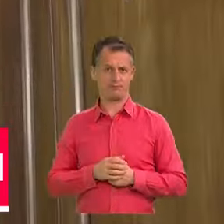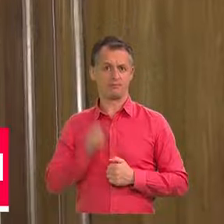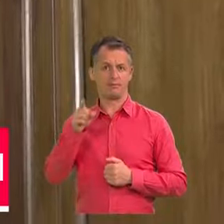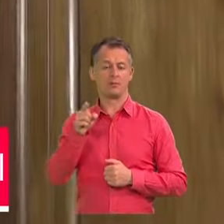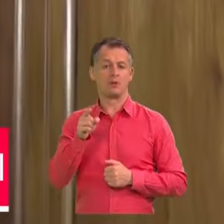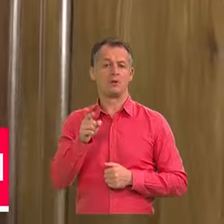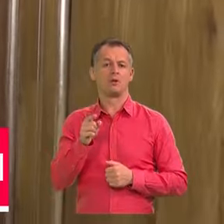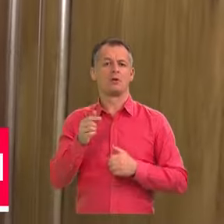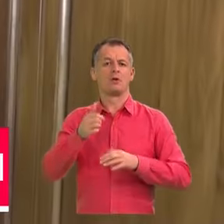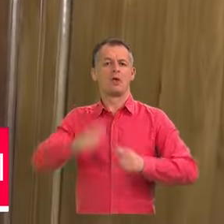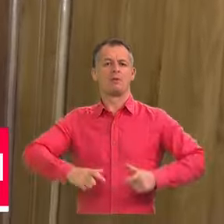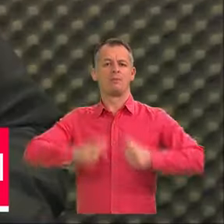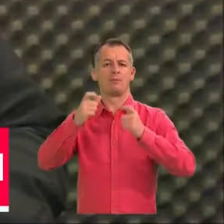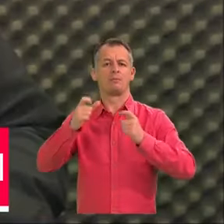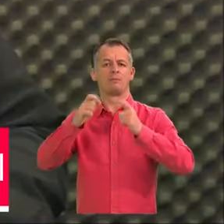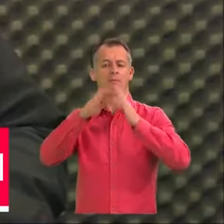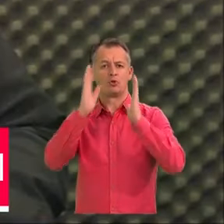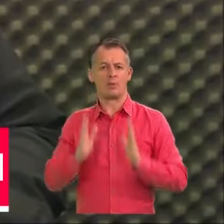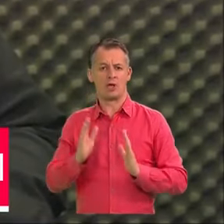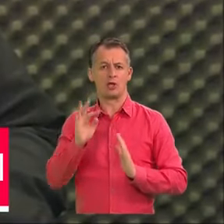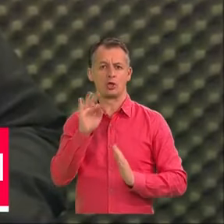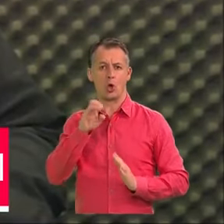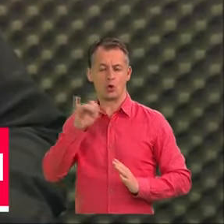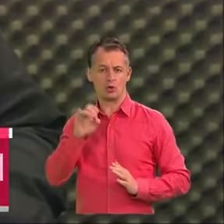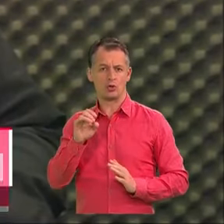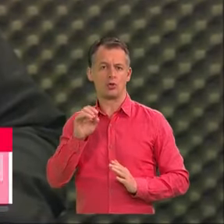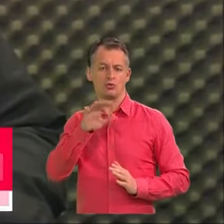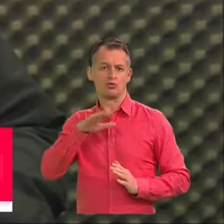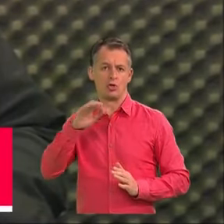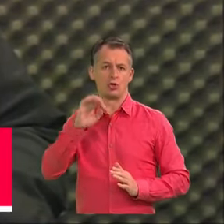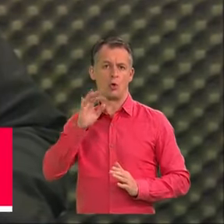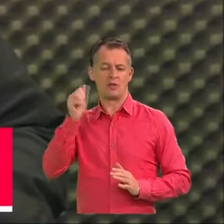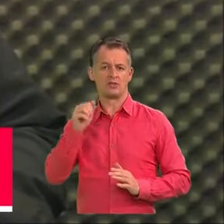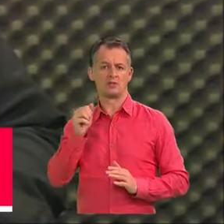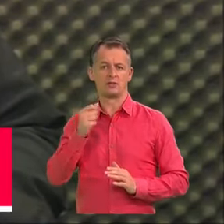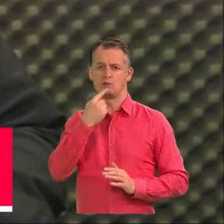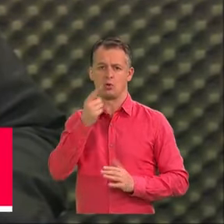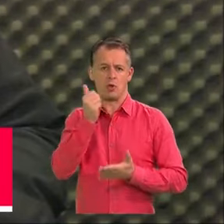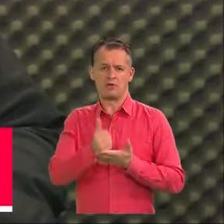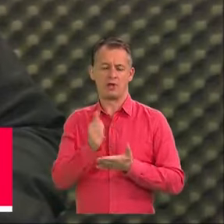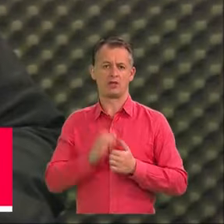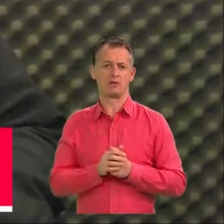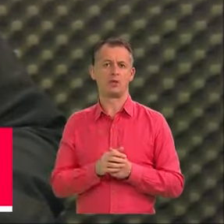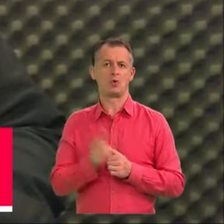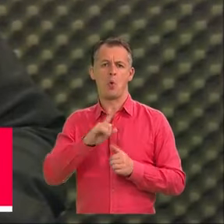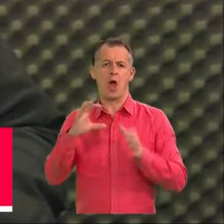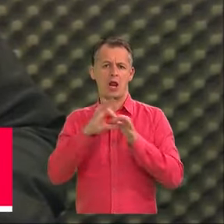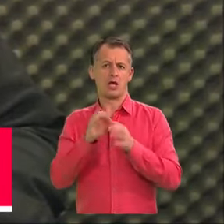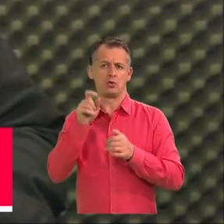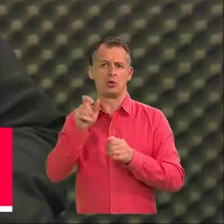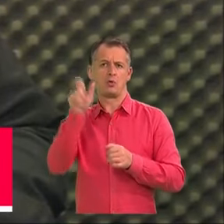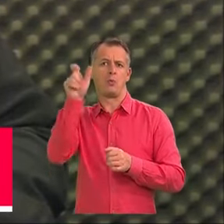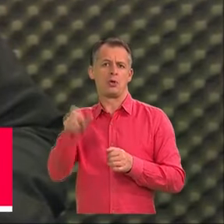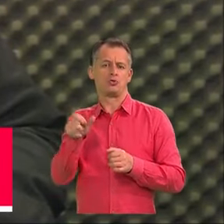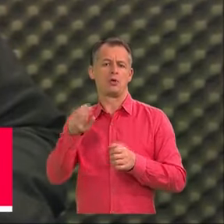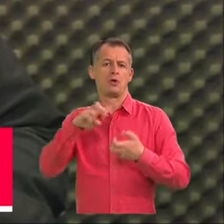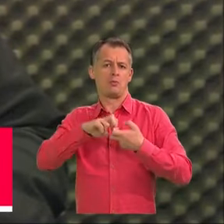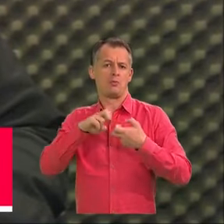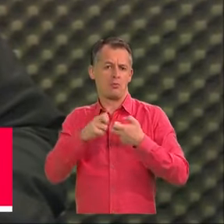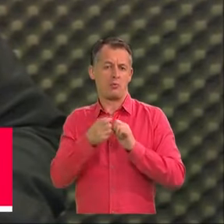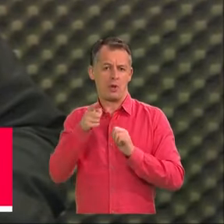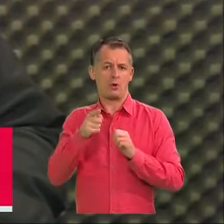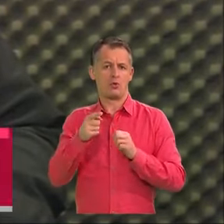Tomisului dezminte informațiile. În al preasfințitul Teodosie nu are legătură cu cazul deputatului Aurel